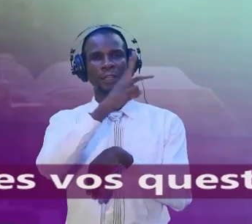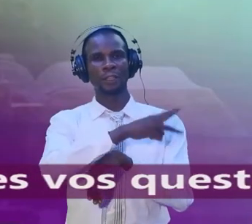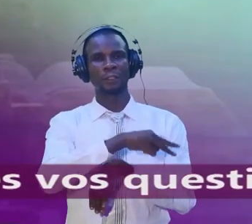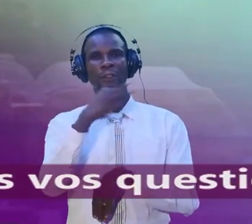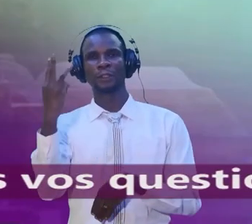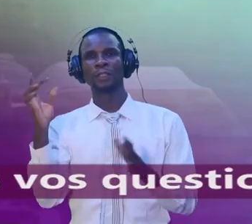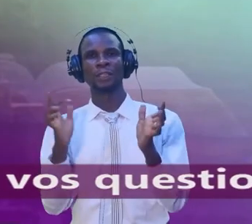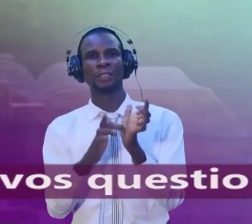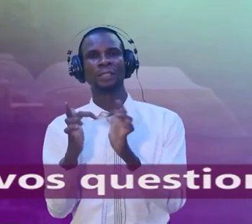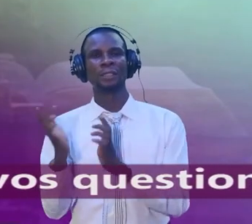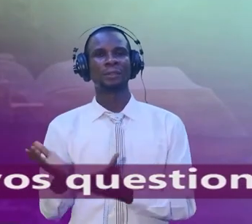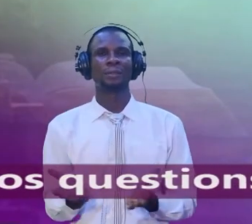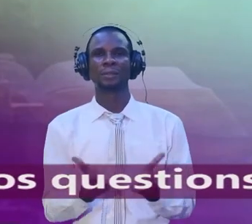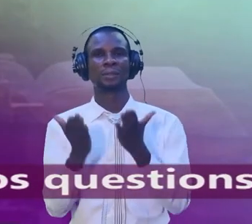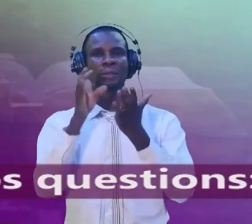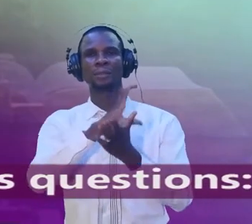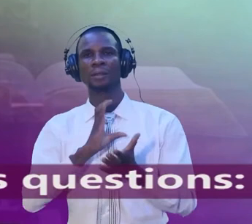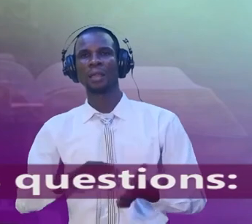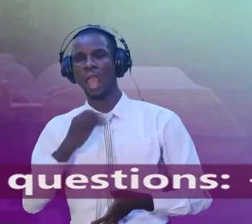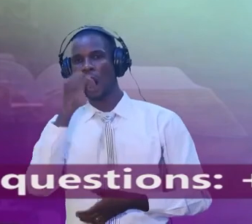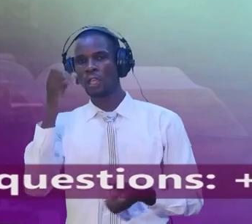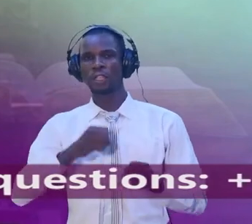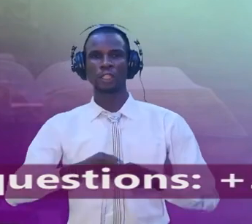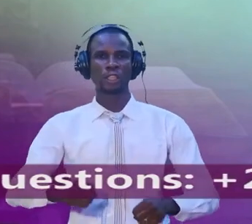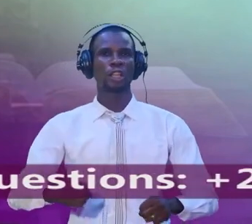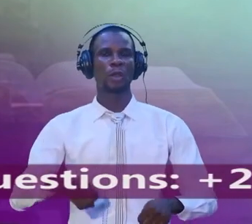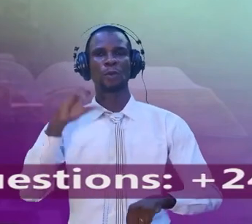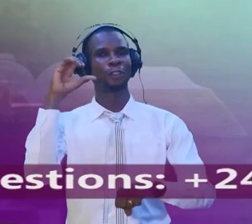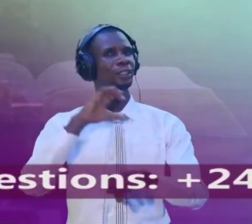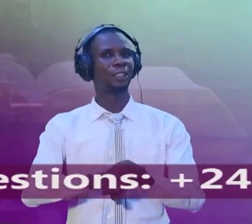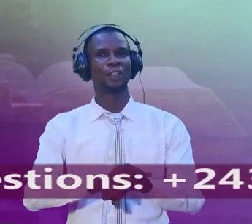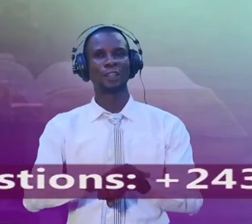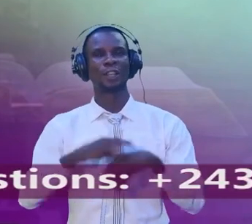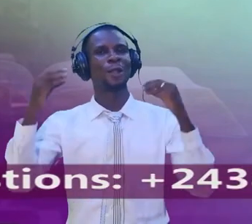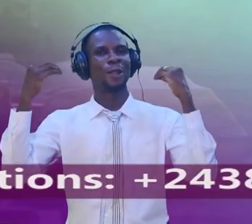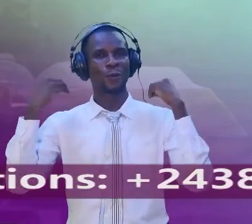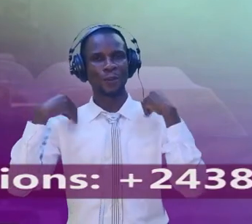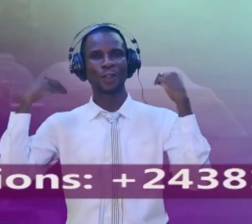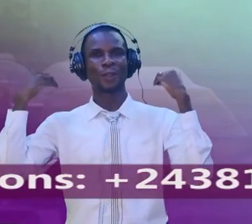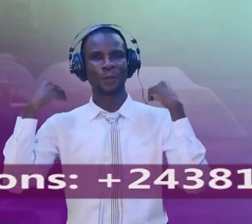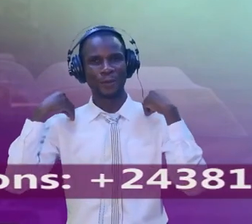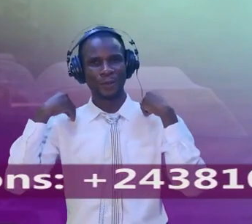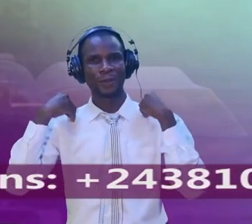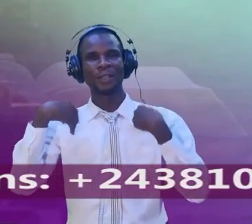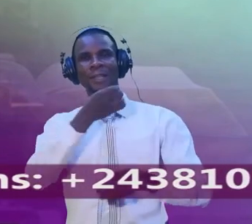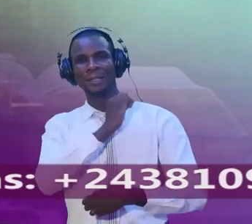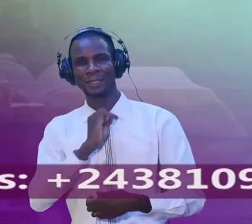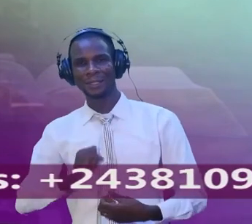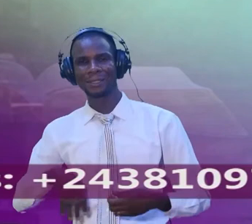akashinda kaburi. Na siku ya tatu Yesu Kristo alifufuka. Sababu nguvu